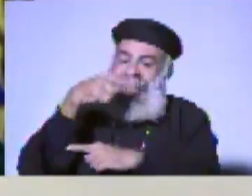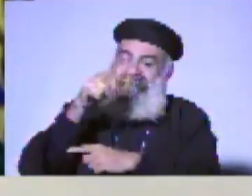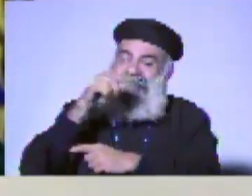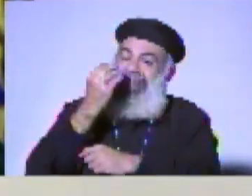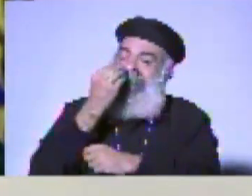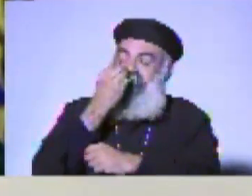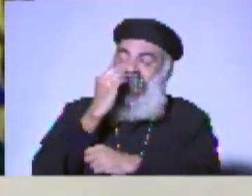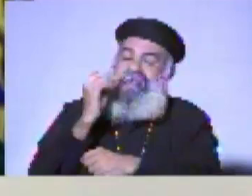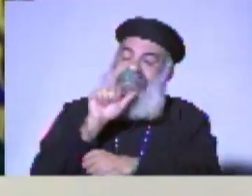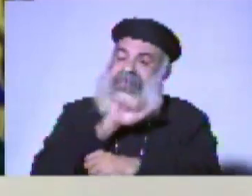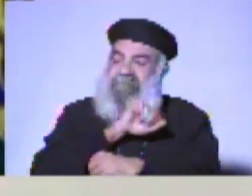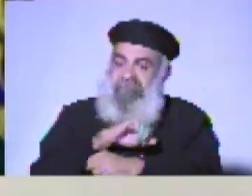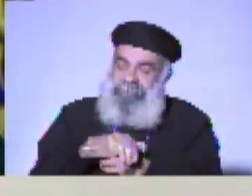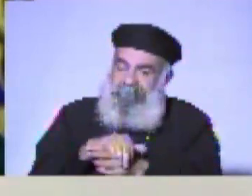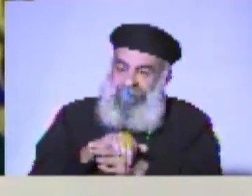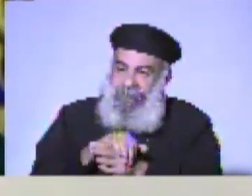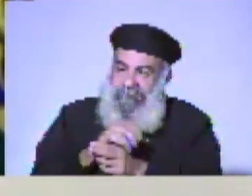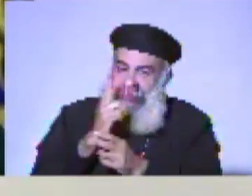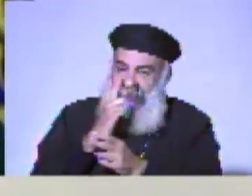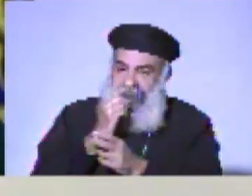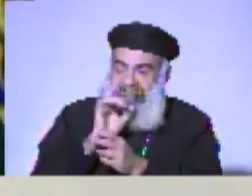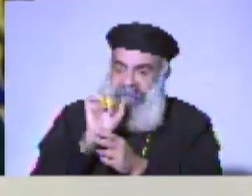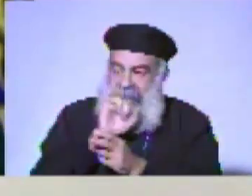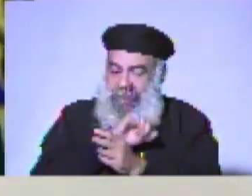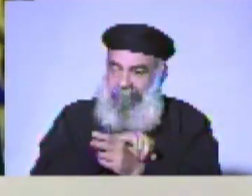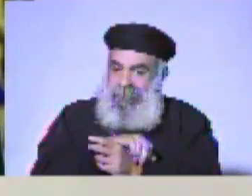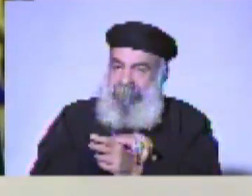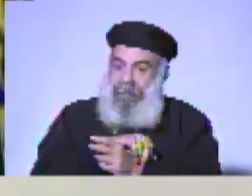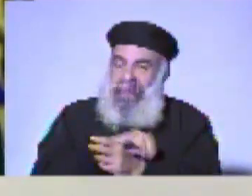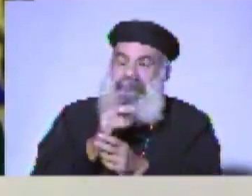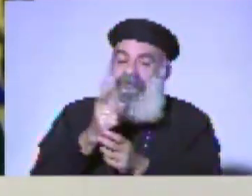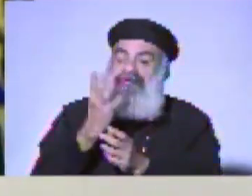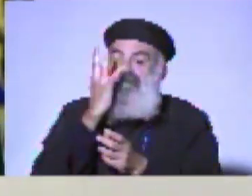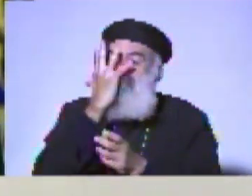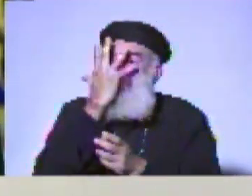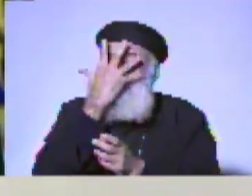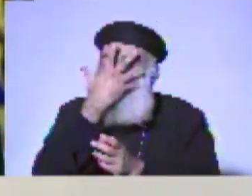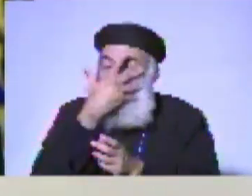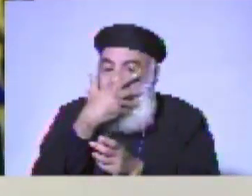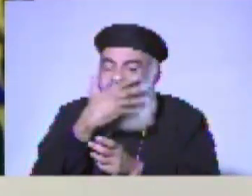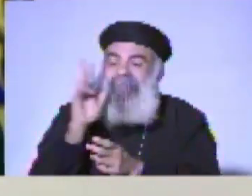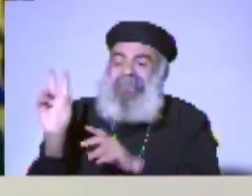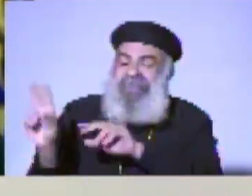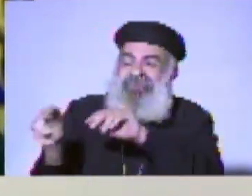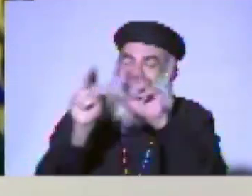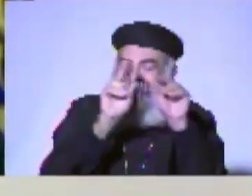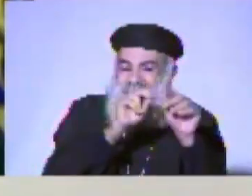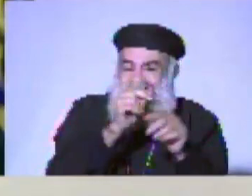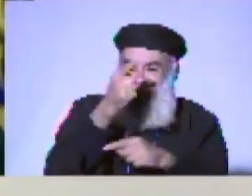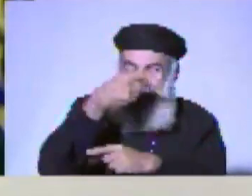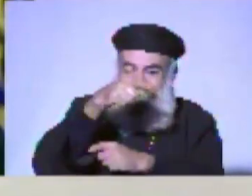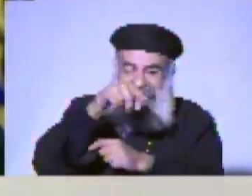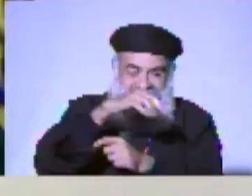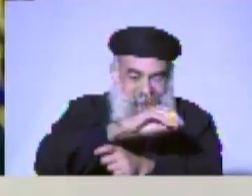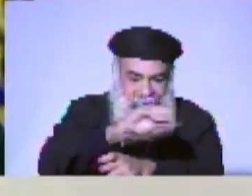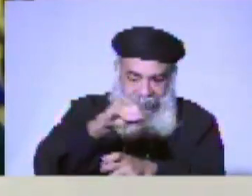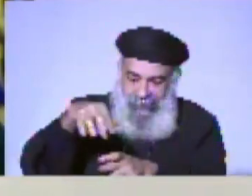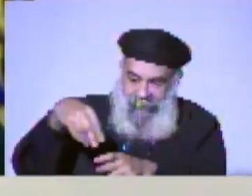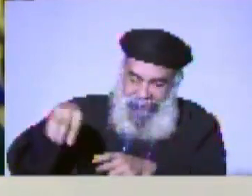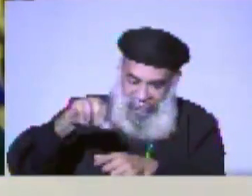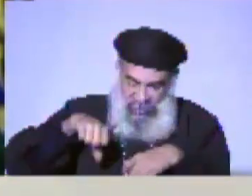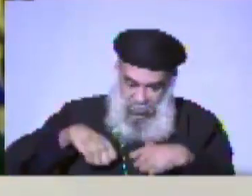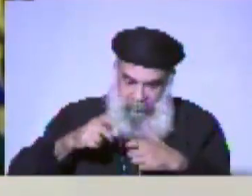النحاسيه الحيه النحاسيه هي شكلها زي بالضبط الحيه اللي بتجري في الارض